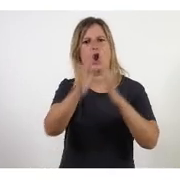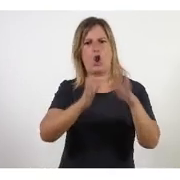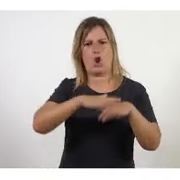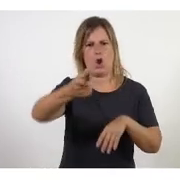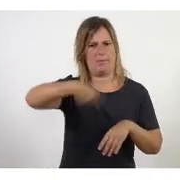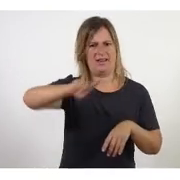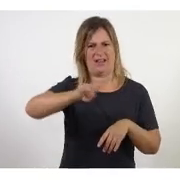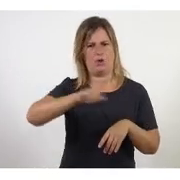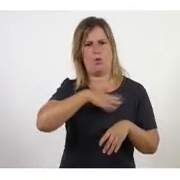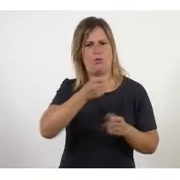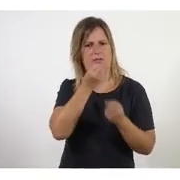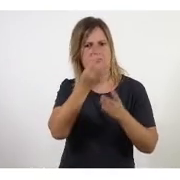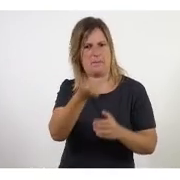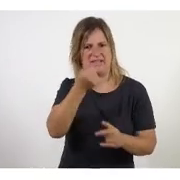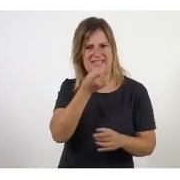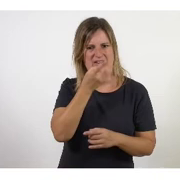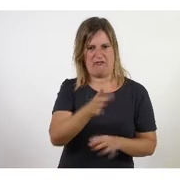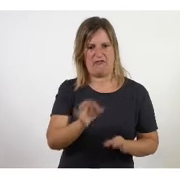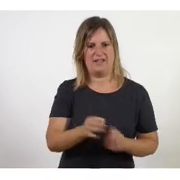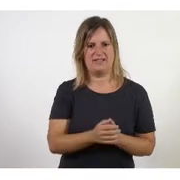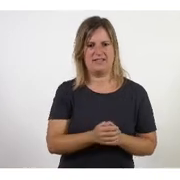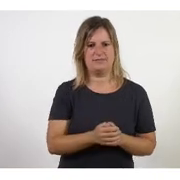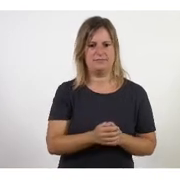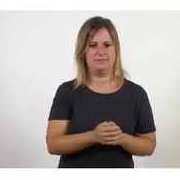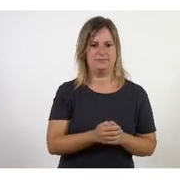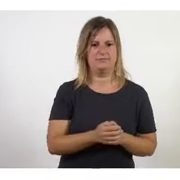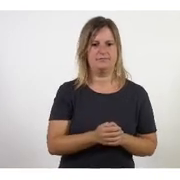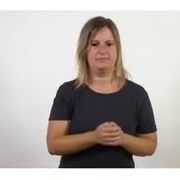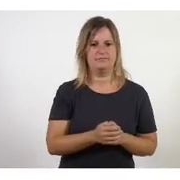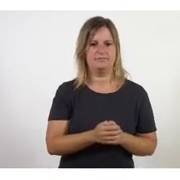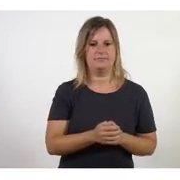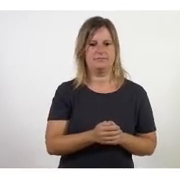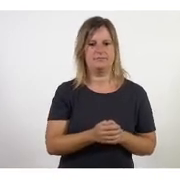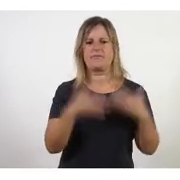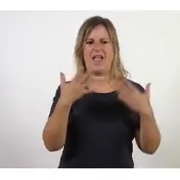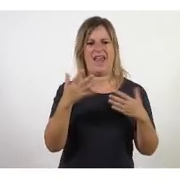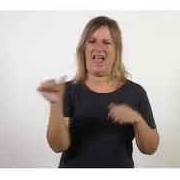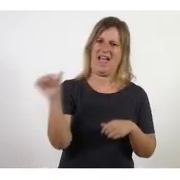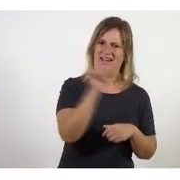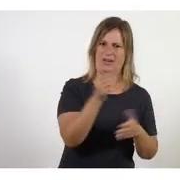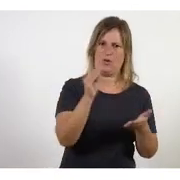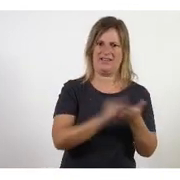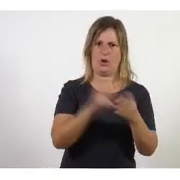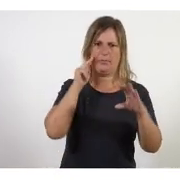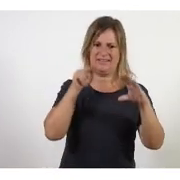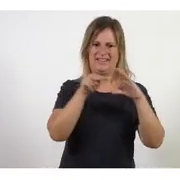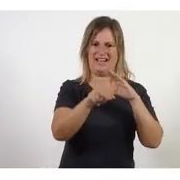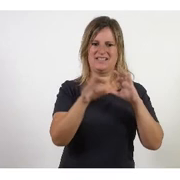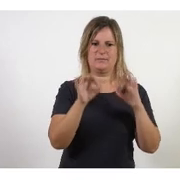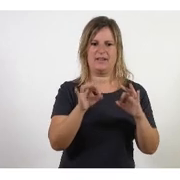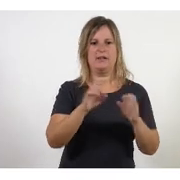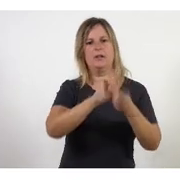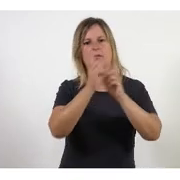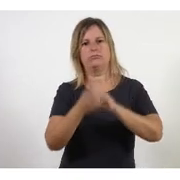manera, vaig a veure l'altra. Desfaig el que he fet, tiro l'opacitat al 0% perquè sigui transparent i en lloc de background me'n vaig a